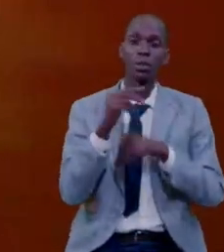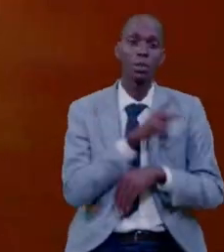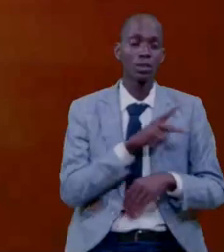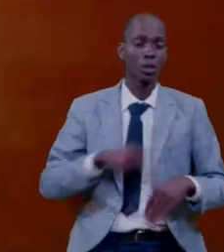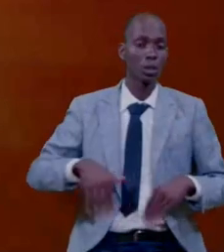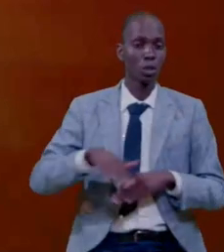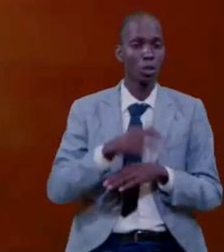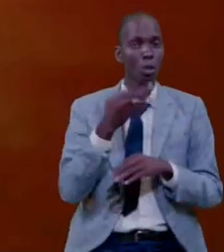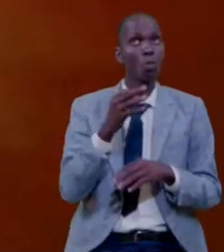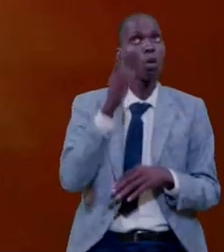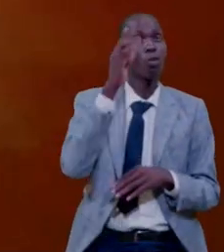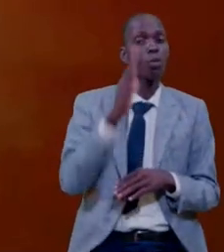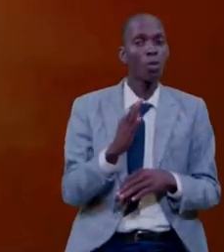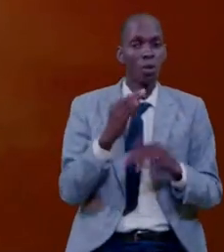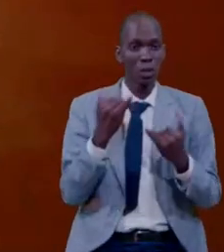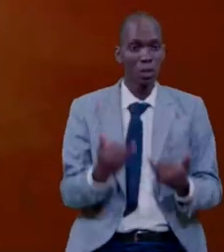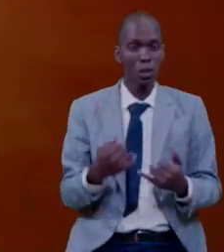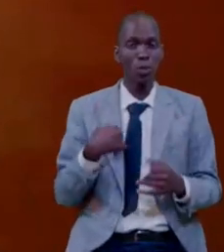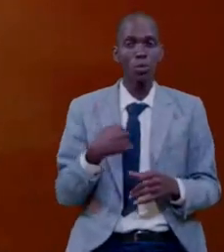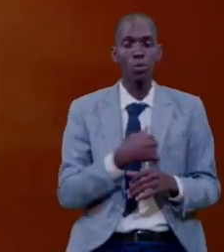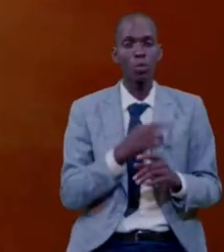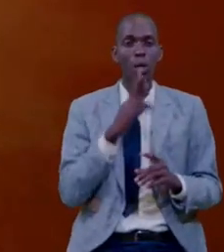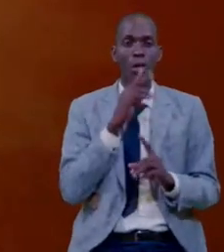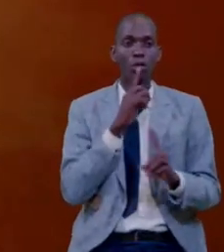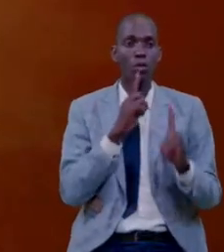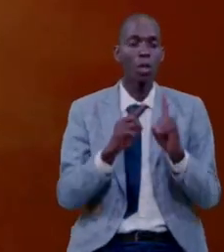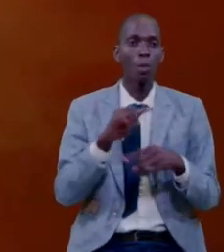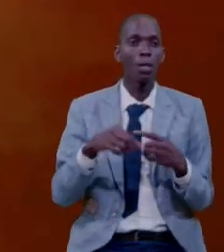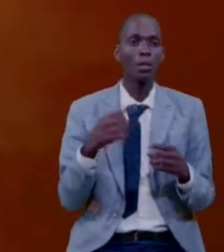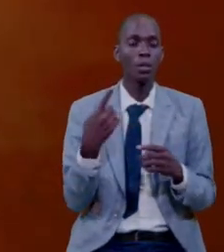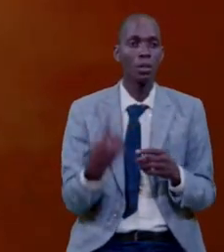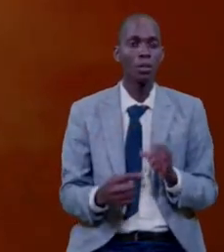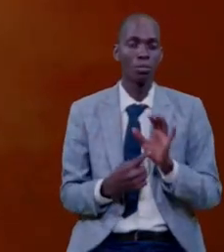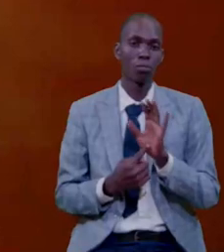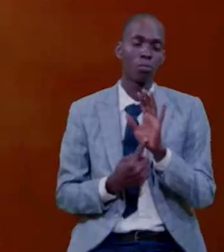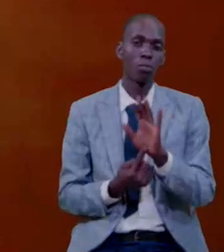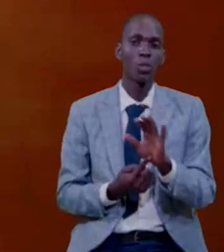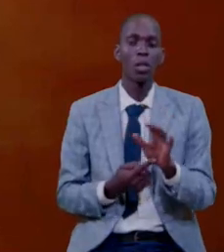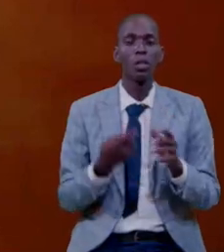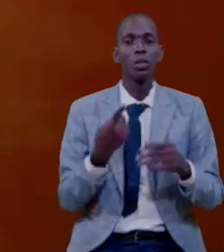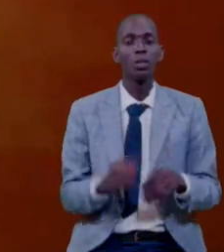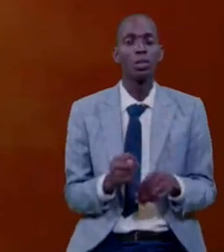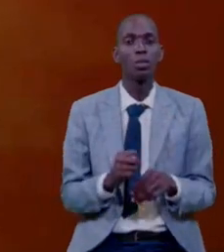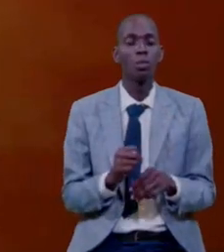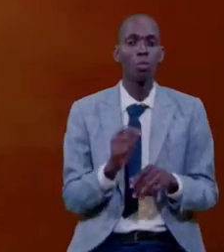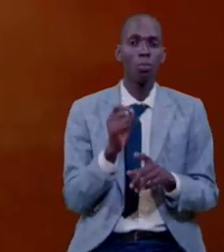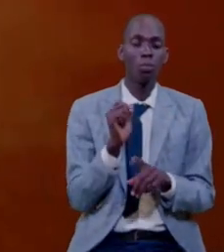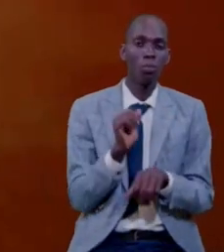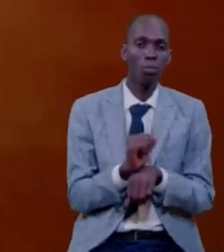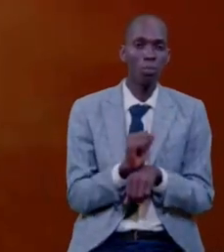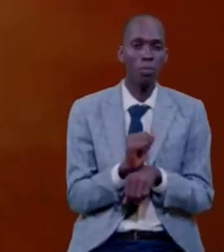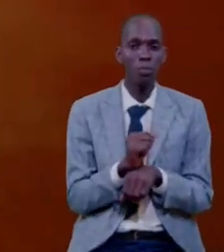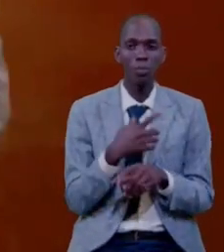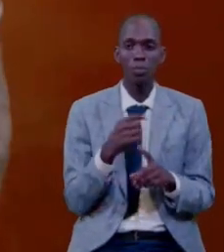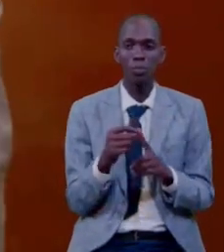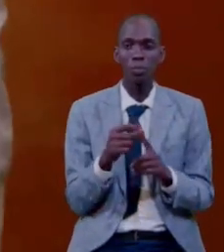nous parlons maintenant de l'expression de votre vie, l'amour, les œuvres,